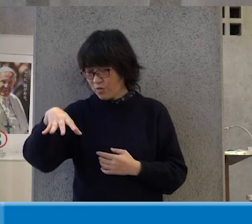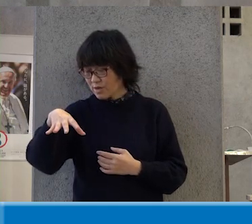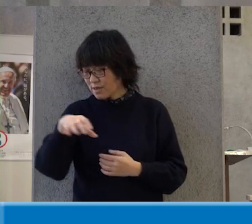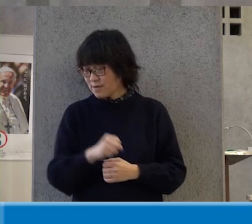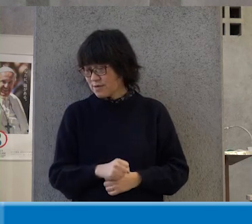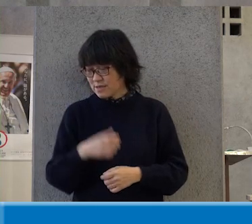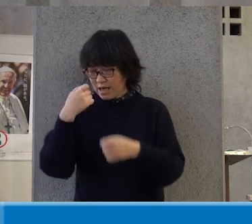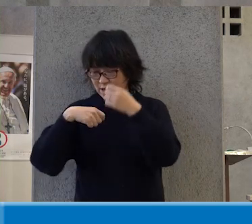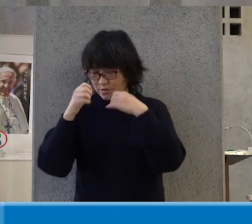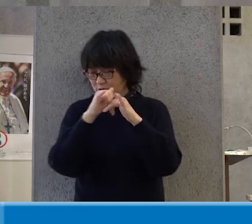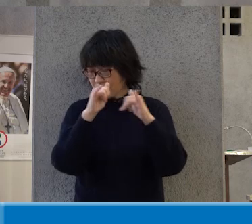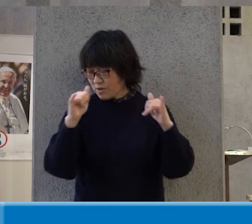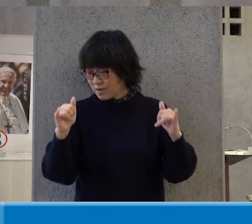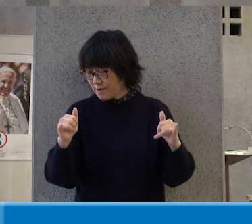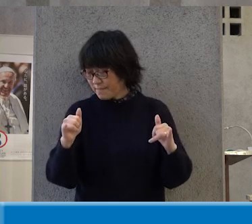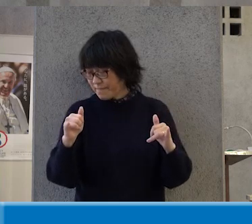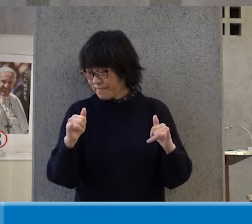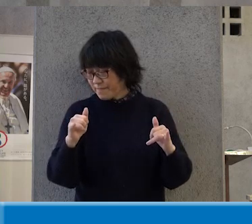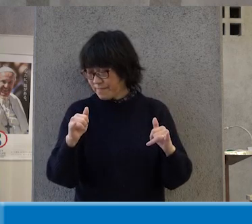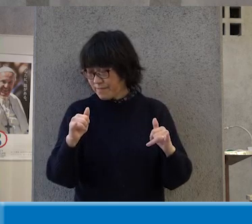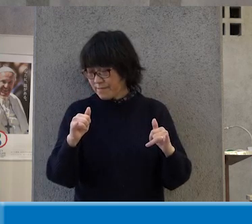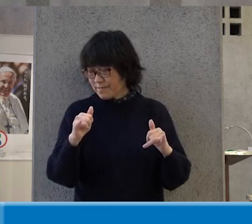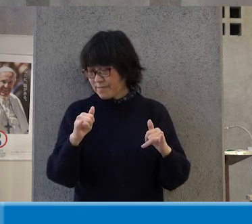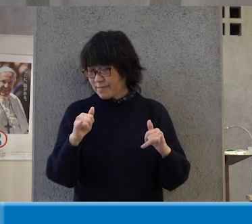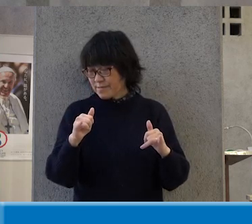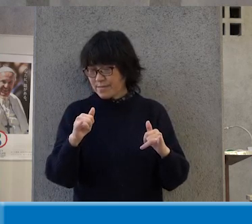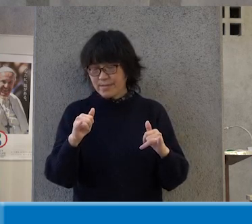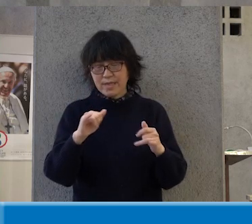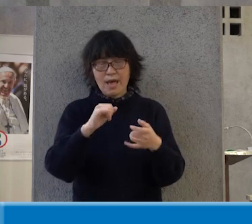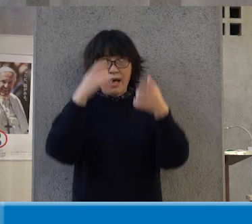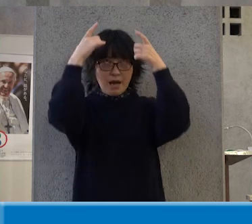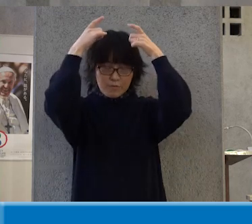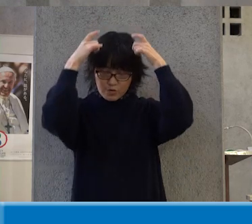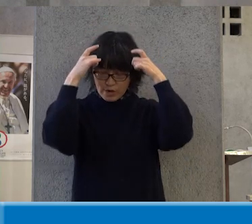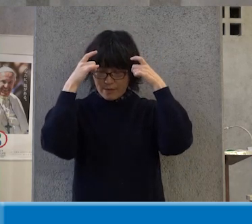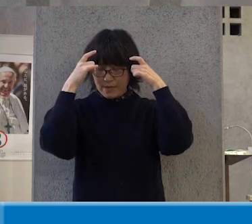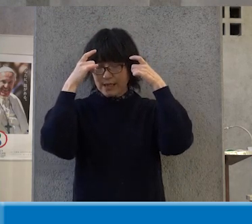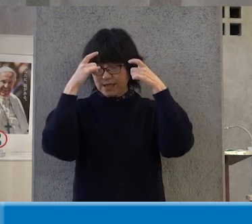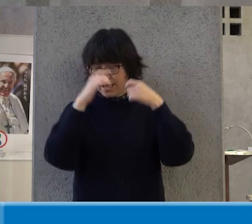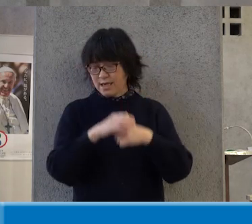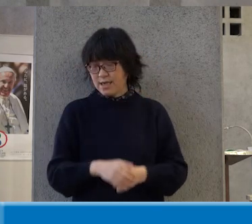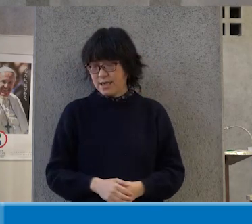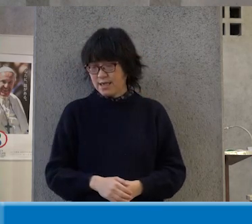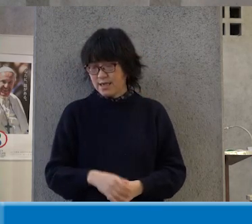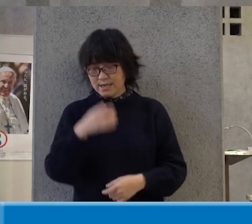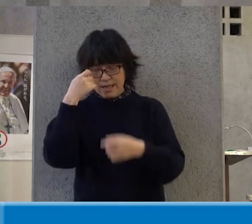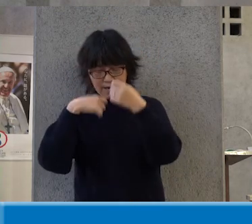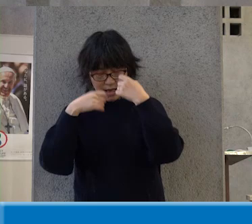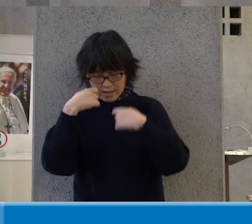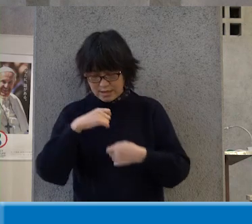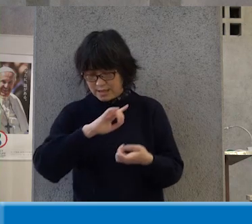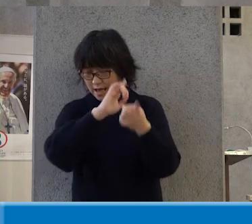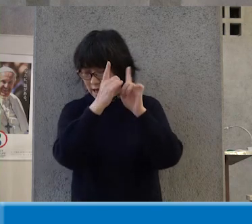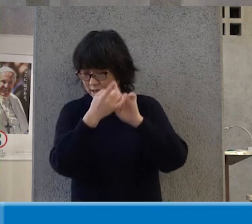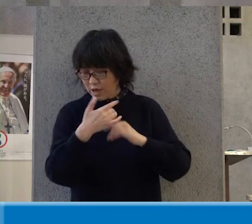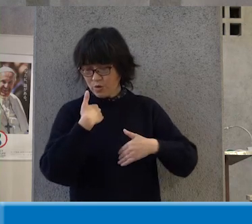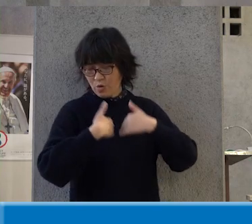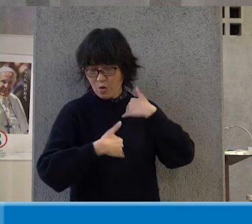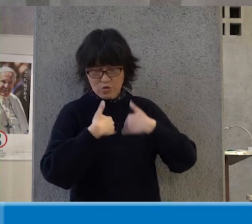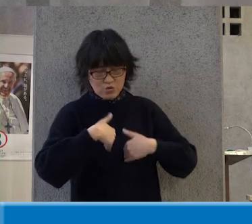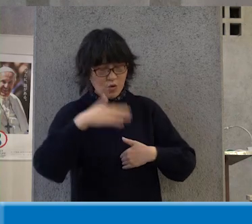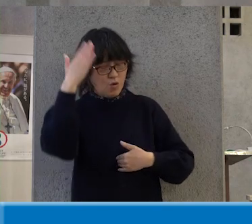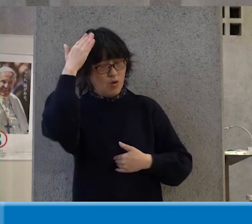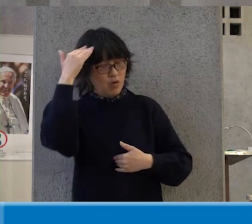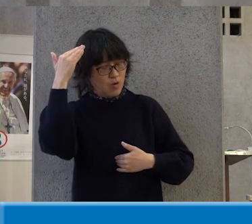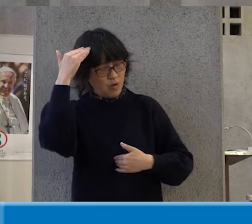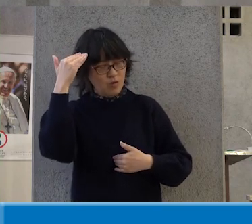々に灰に変えて冠をかぶらせ、嘆きに変えて喜びの行